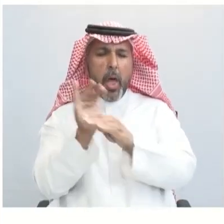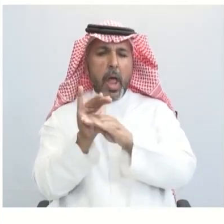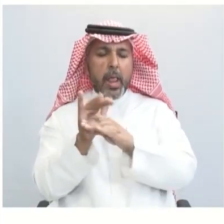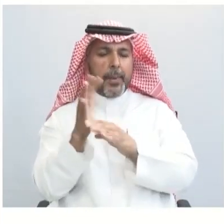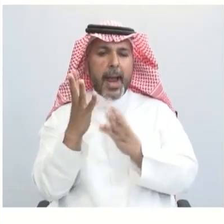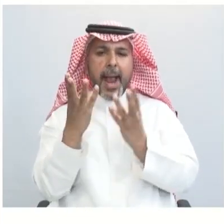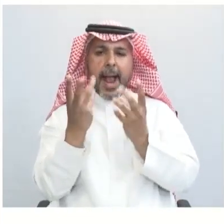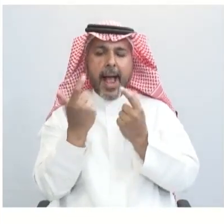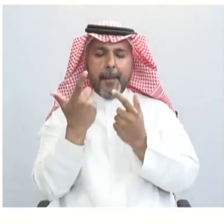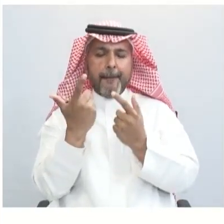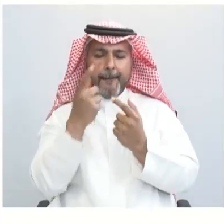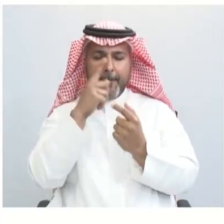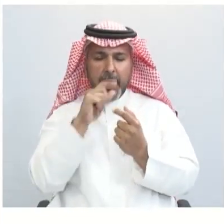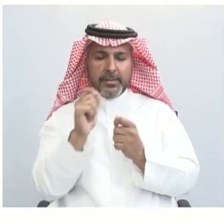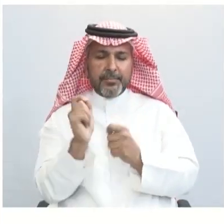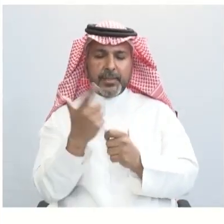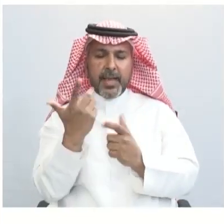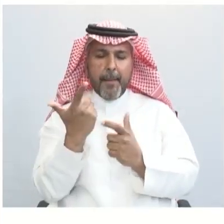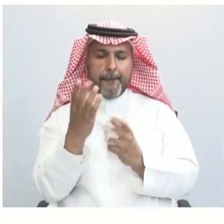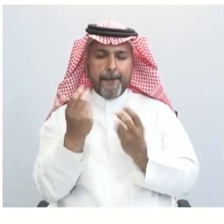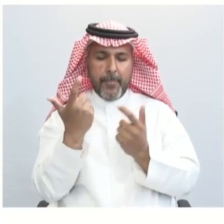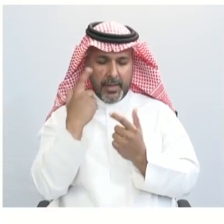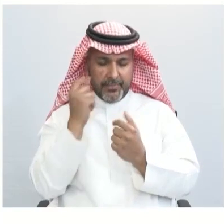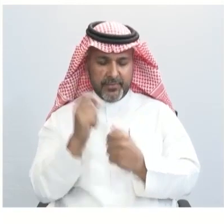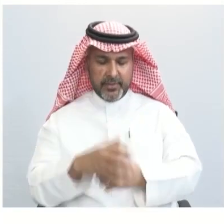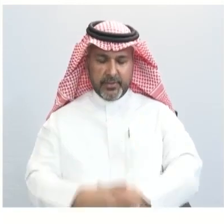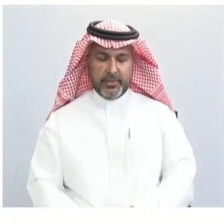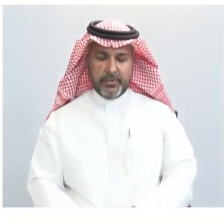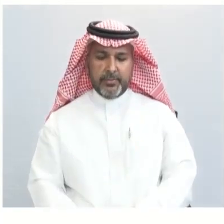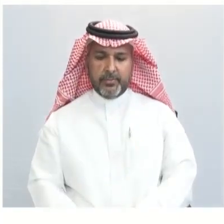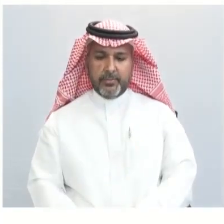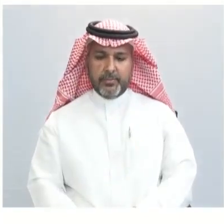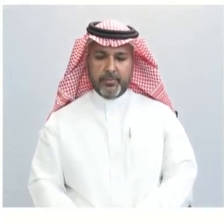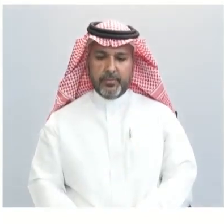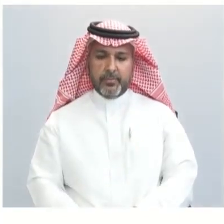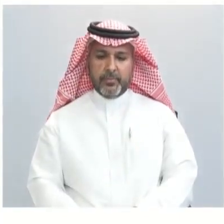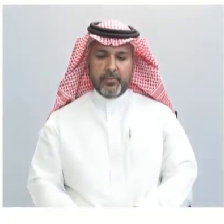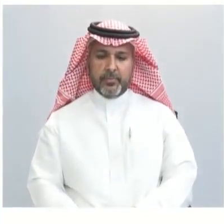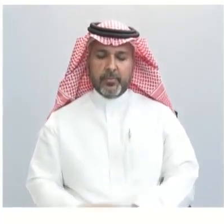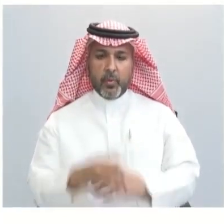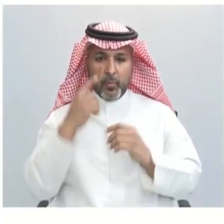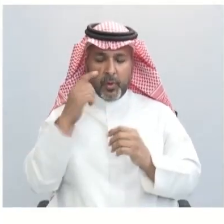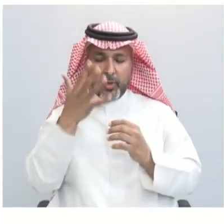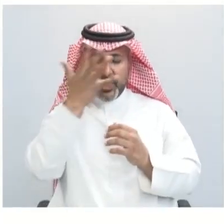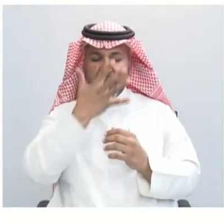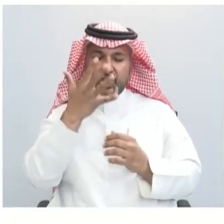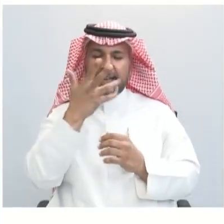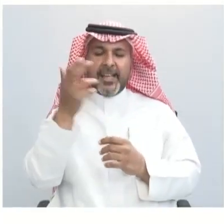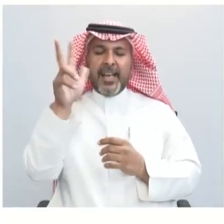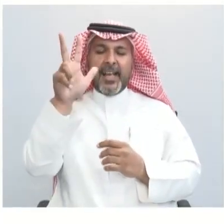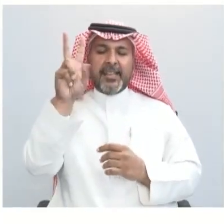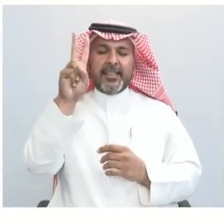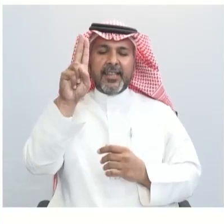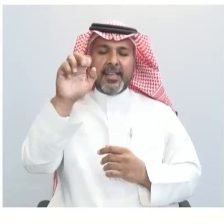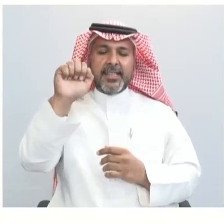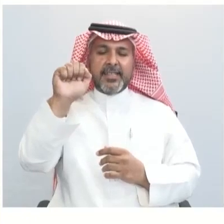مثل عدد الرسائل التي يتم إرسالها. أيضا من المحددات التصميم، إذا كنت مبتدئا